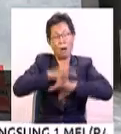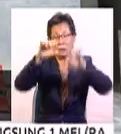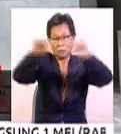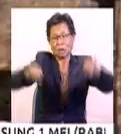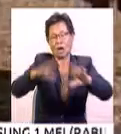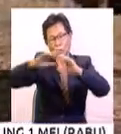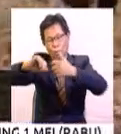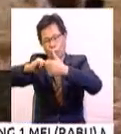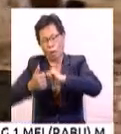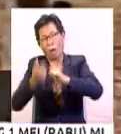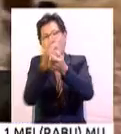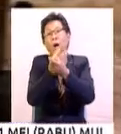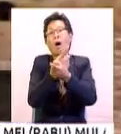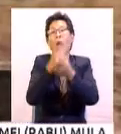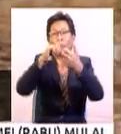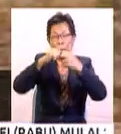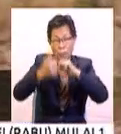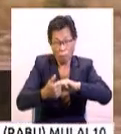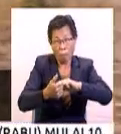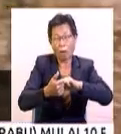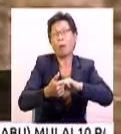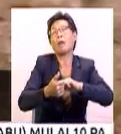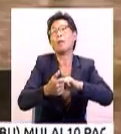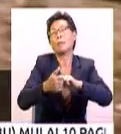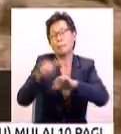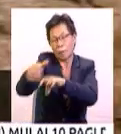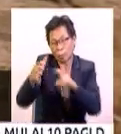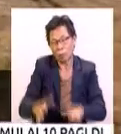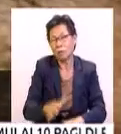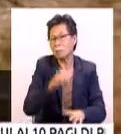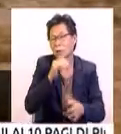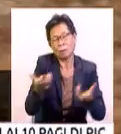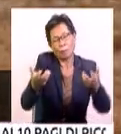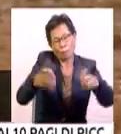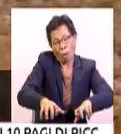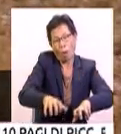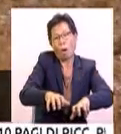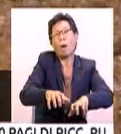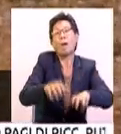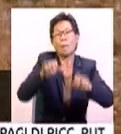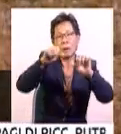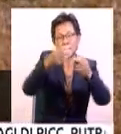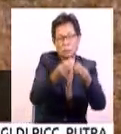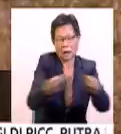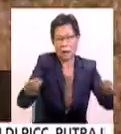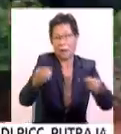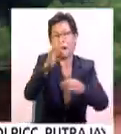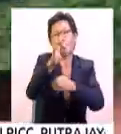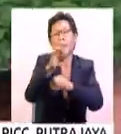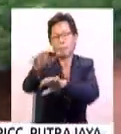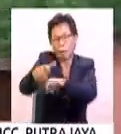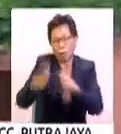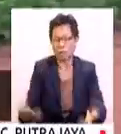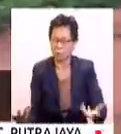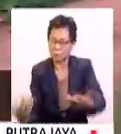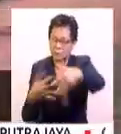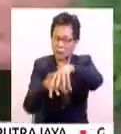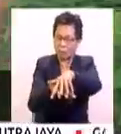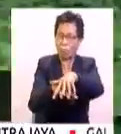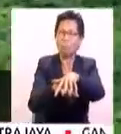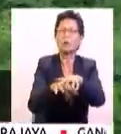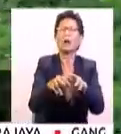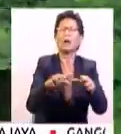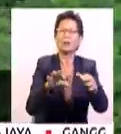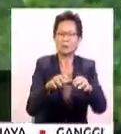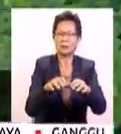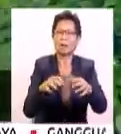isu demografi peneroka dan ketiadaan ekonomi bidaan selain membolehkan tanah peneroka digabungkan serta